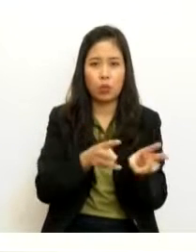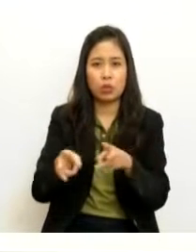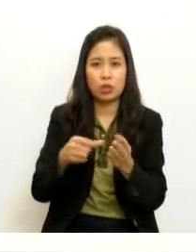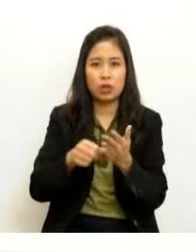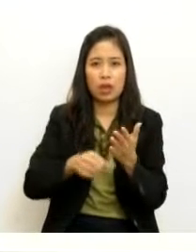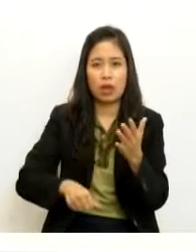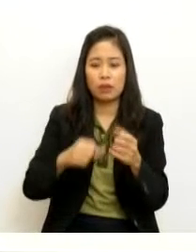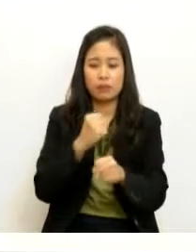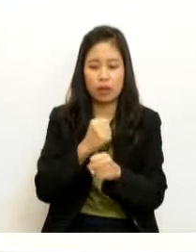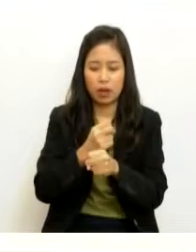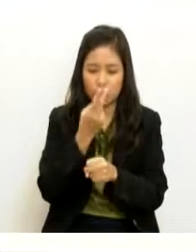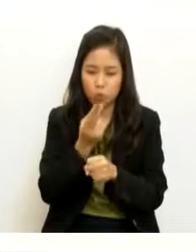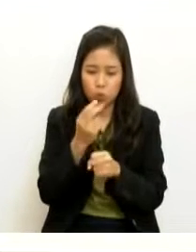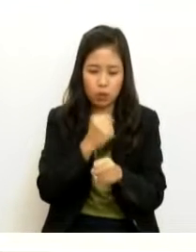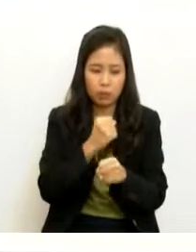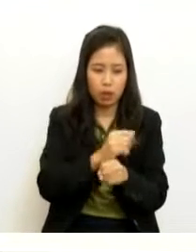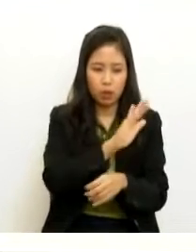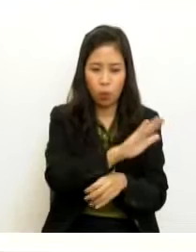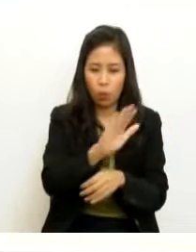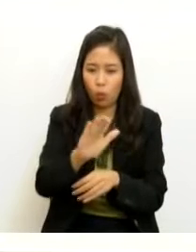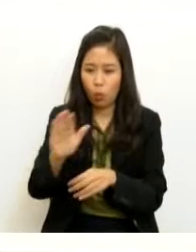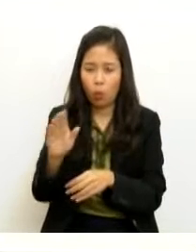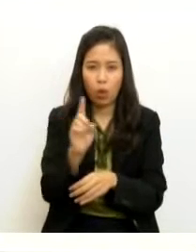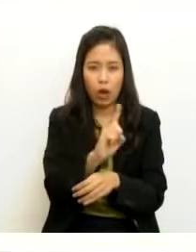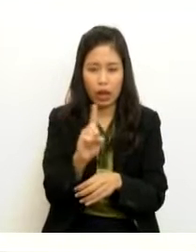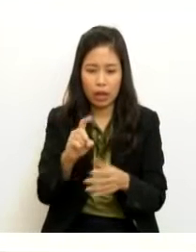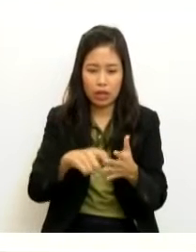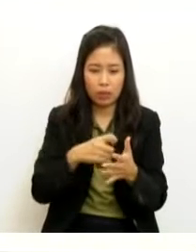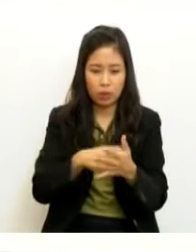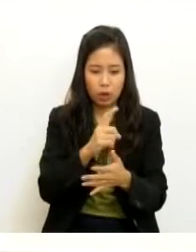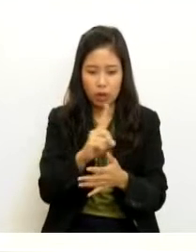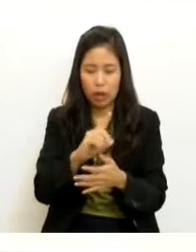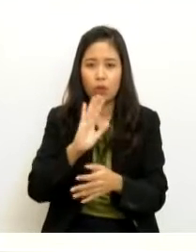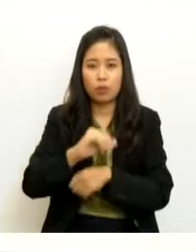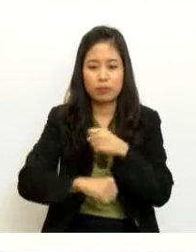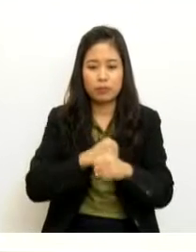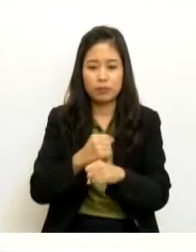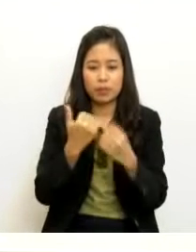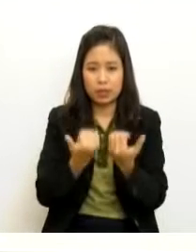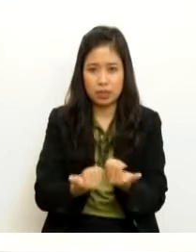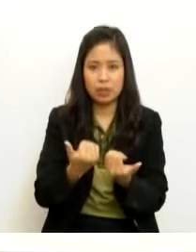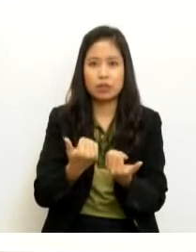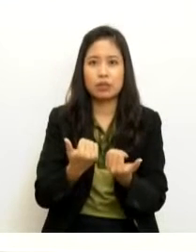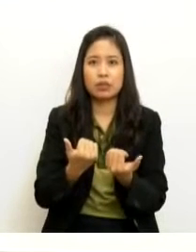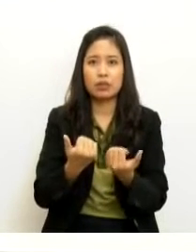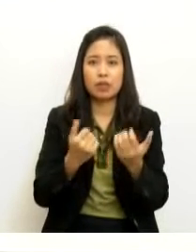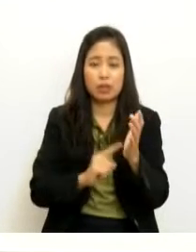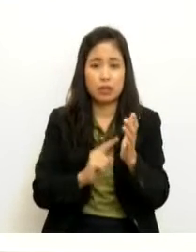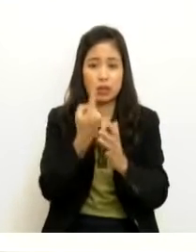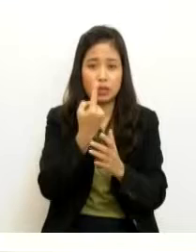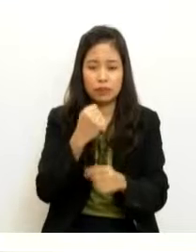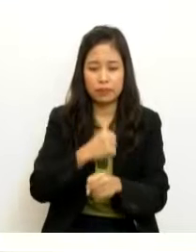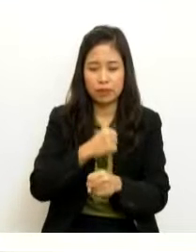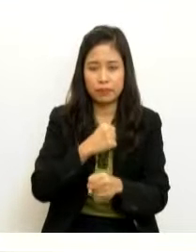ภาระงานครูอย่างจริงจังในปีงบประมาณนี้นะครับโดยซึ่งจะเริ่มดำเนินการนะ